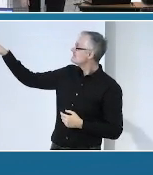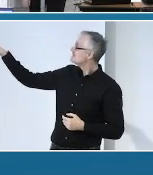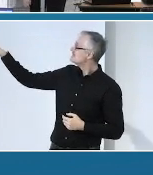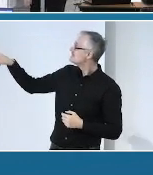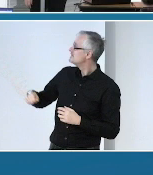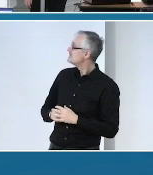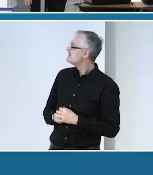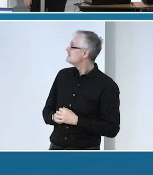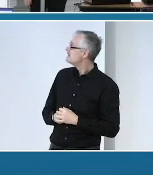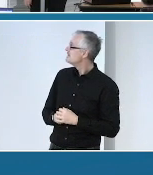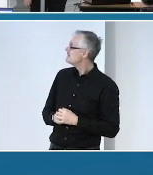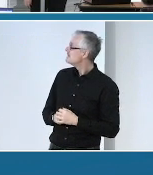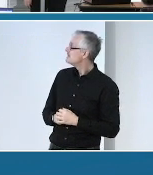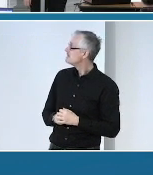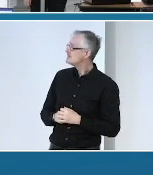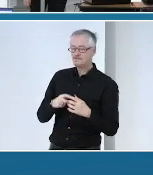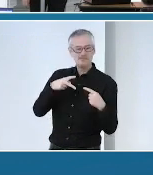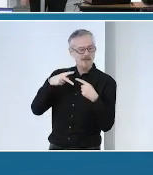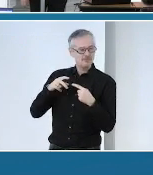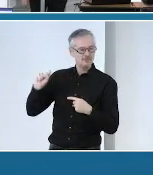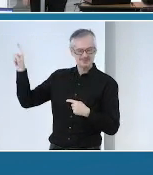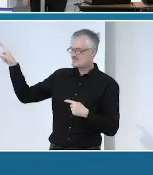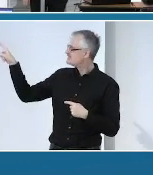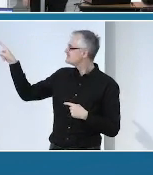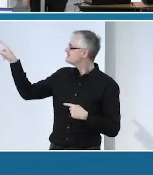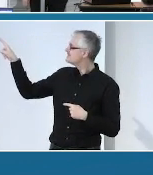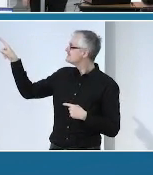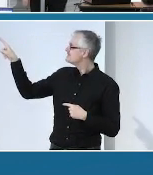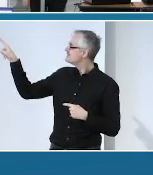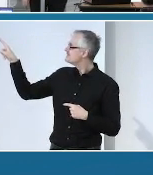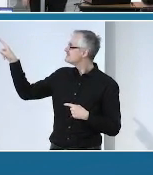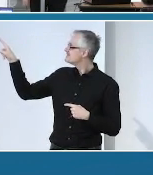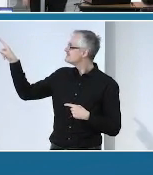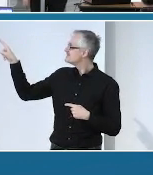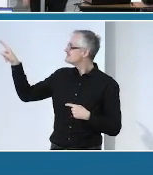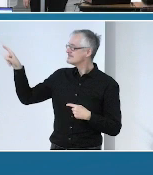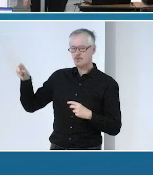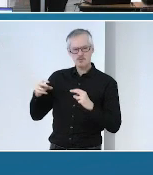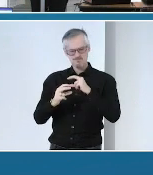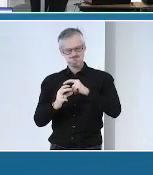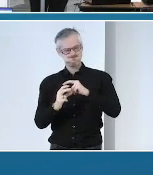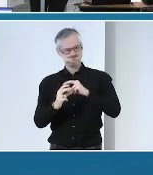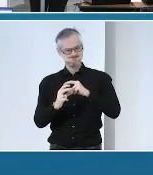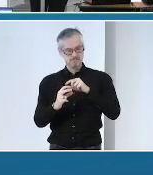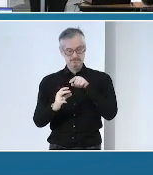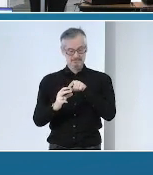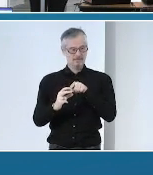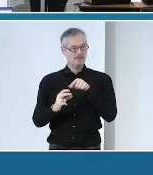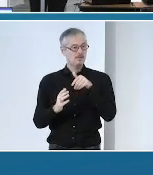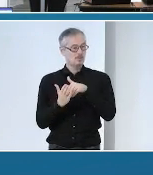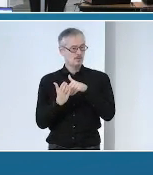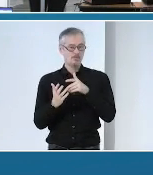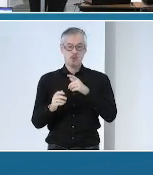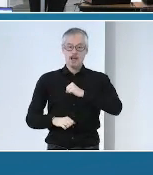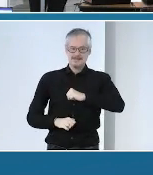réagissent à la position, ils répondent à la position statique, aux accélérations linéaires et à la